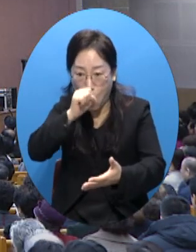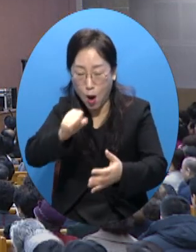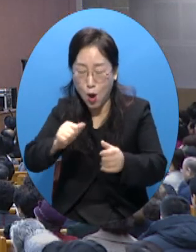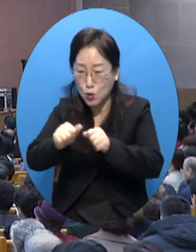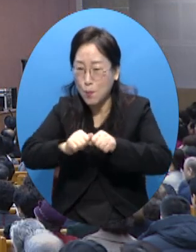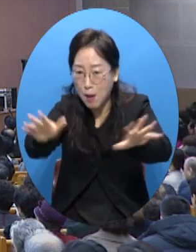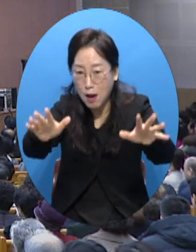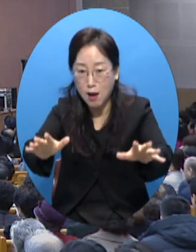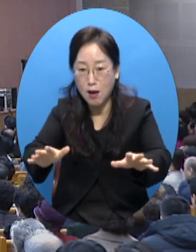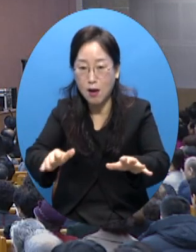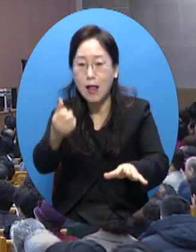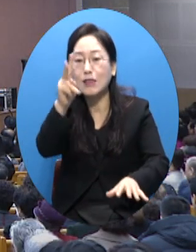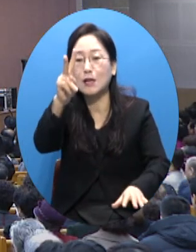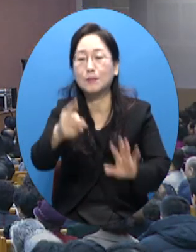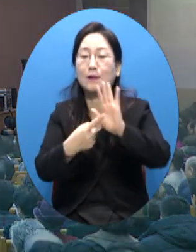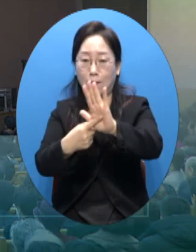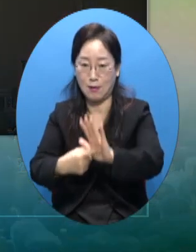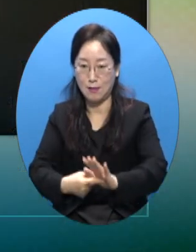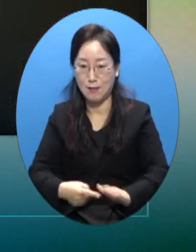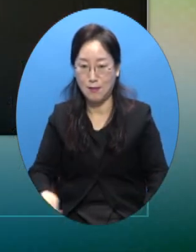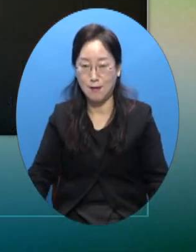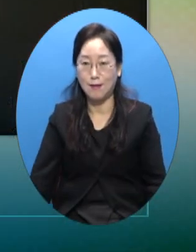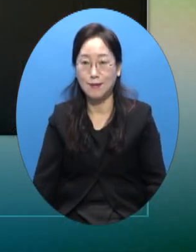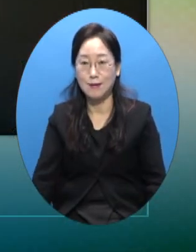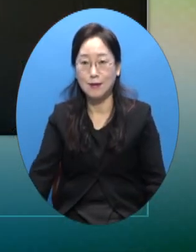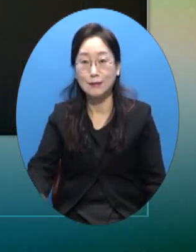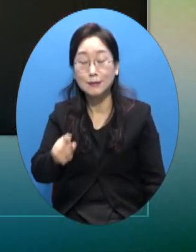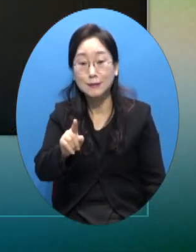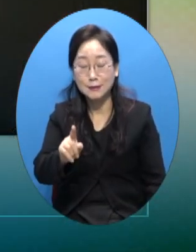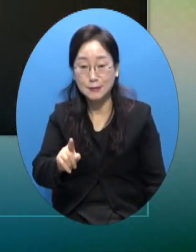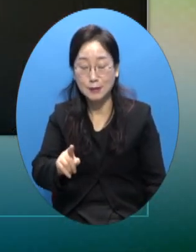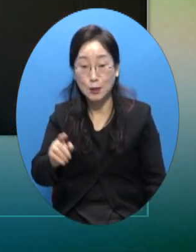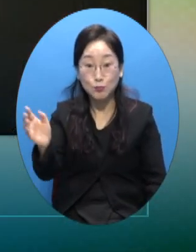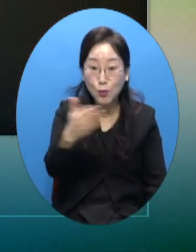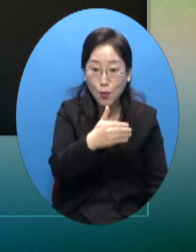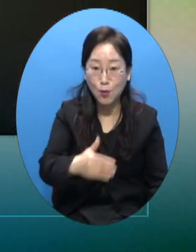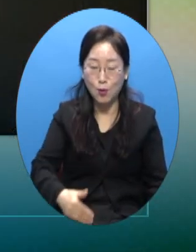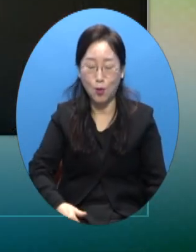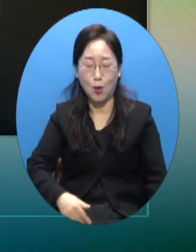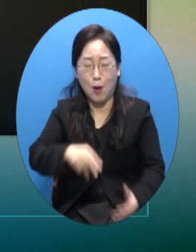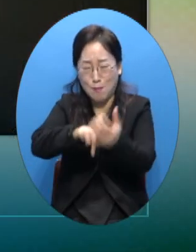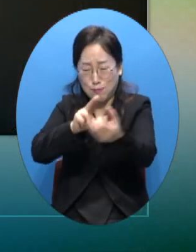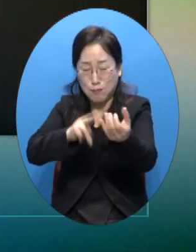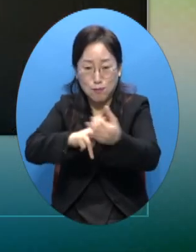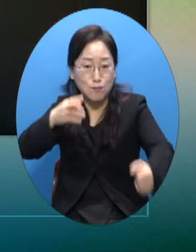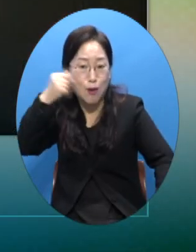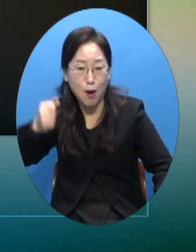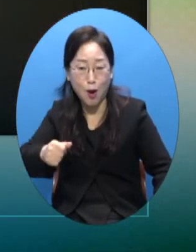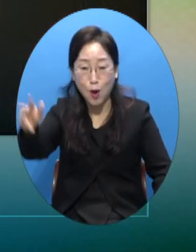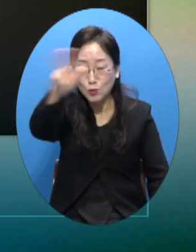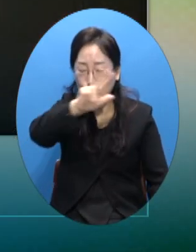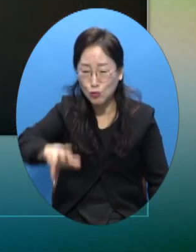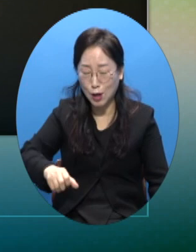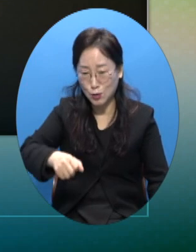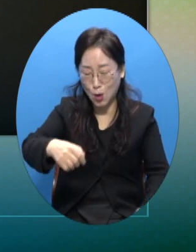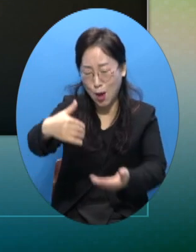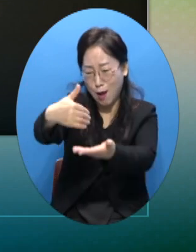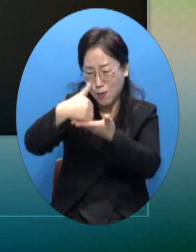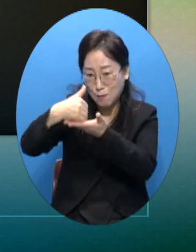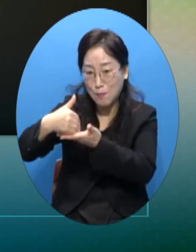방송에 출연하게 되었고 방송에 나가서 마아 막 매출이 올라가고 전국에서 택배주문이 밀려와서 11개월